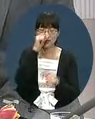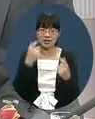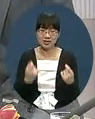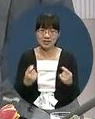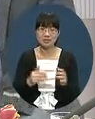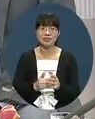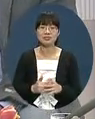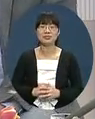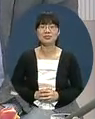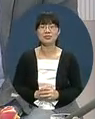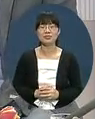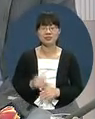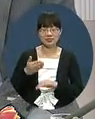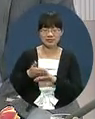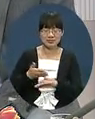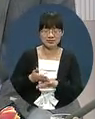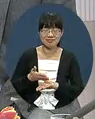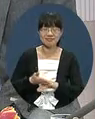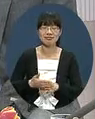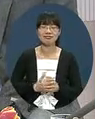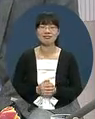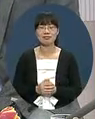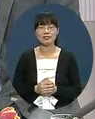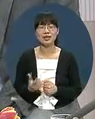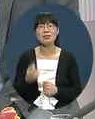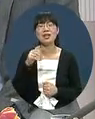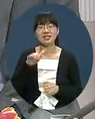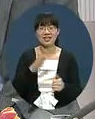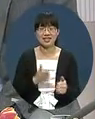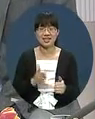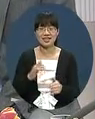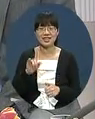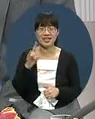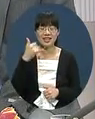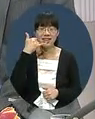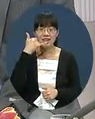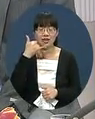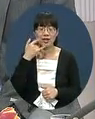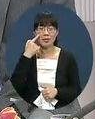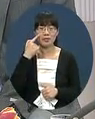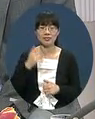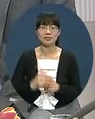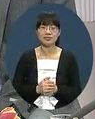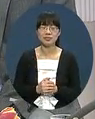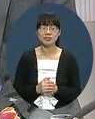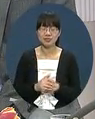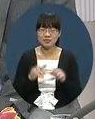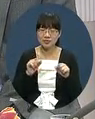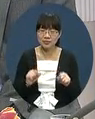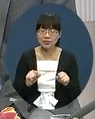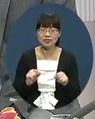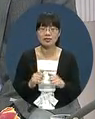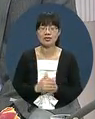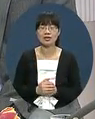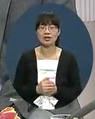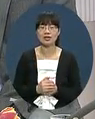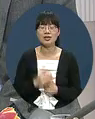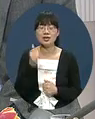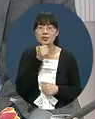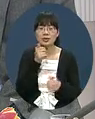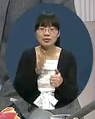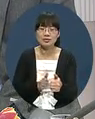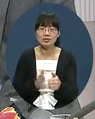됐습니까? 예. 예, 예, 예, 감사합니다. 고맙습니다. 빨리 가셔야겠네요. 한 통만 더 받아볼까요? 네. 여보세요? 네, 안녕하세요. 네, 소개